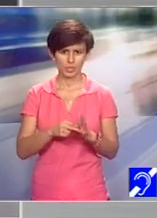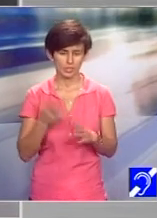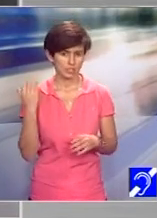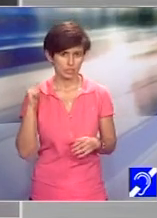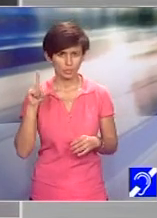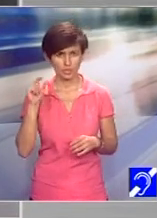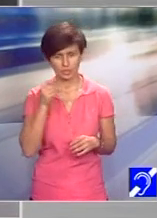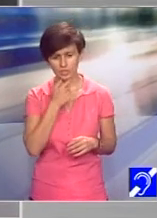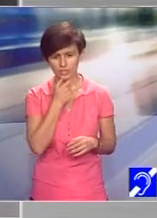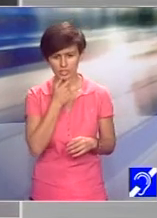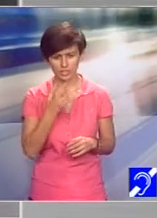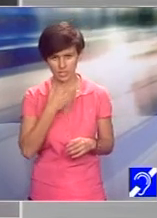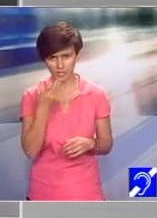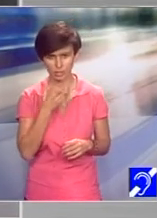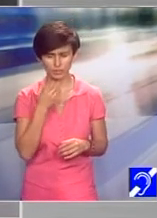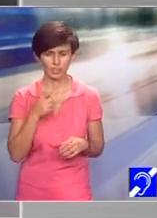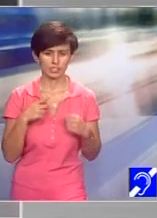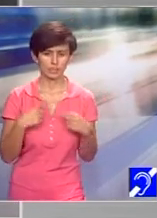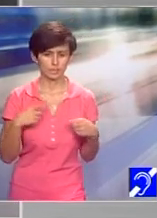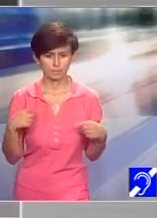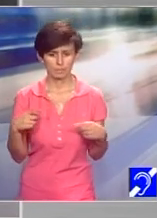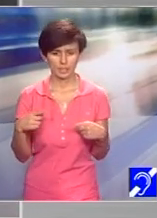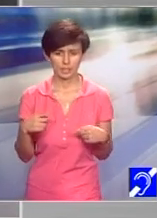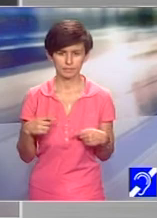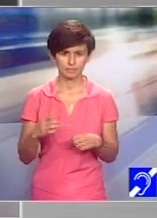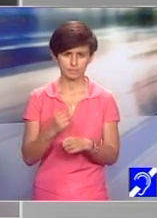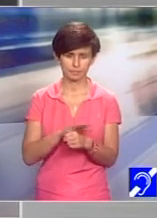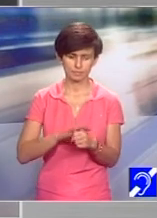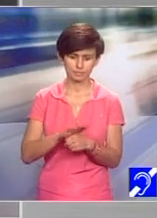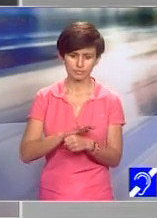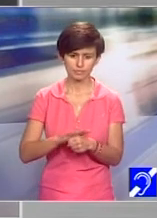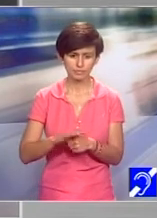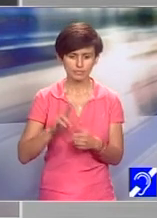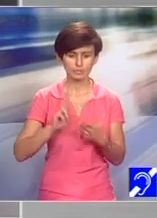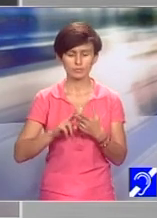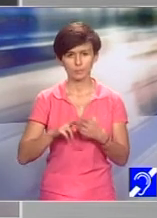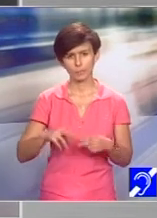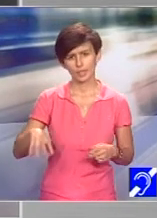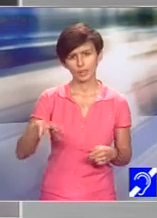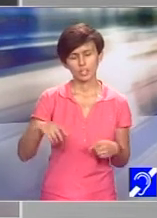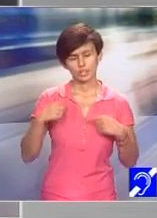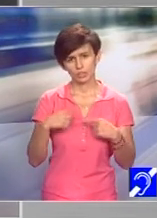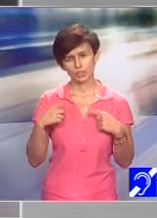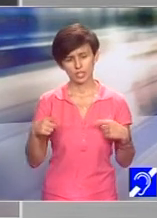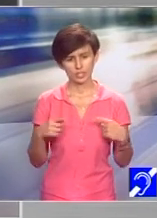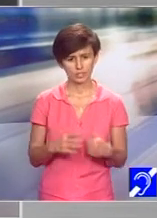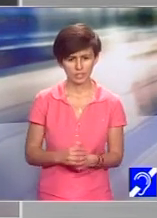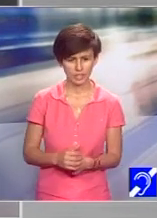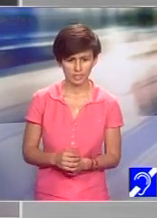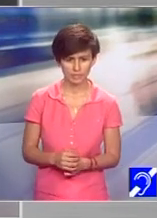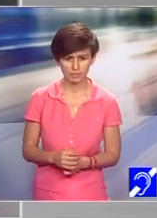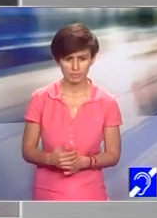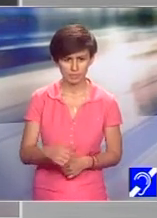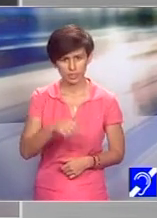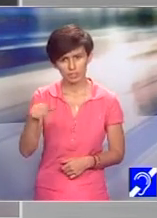ani conferința. În fiecare toamnă ne întâlnim în locuri diferite. Totdeauna ne gândim să